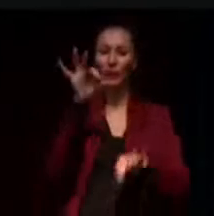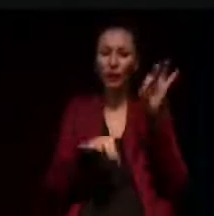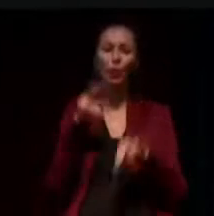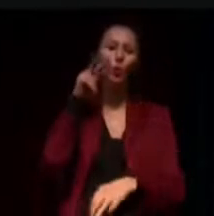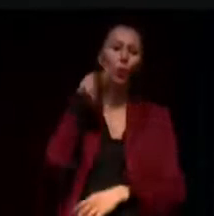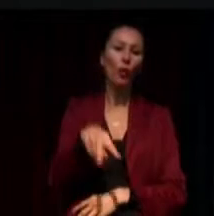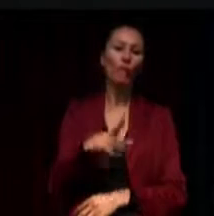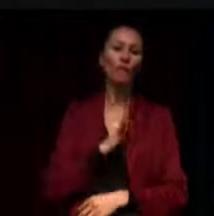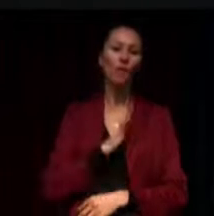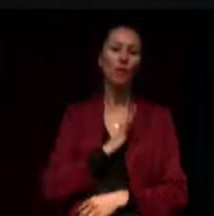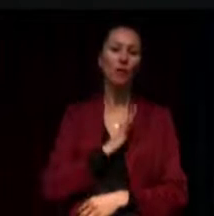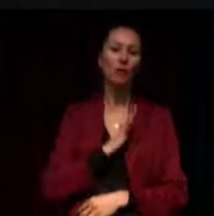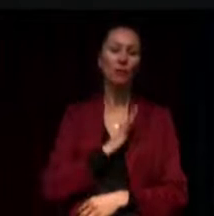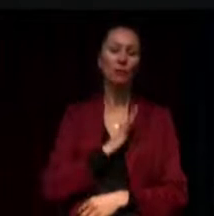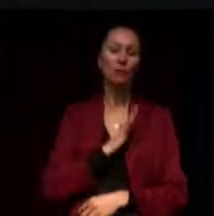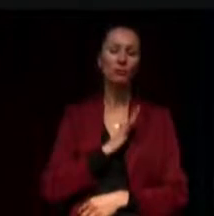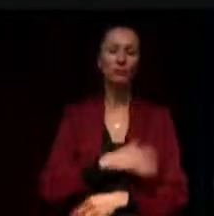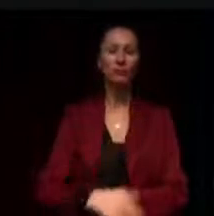göreceksiniz.